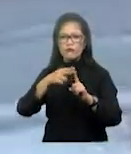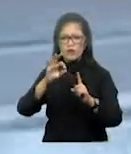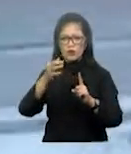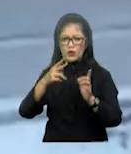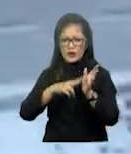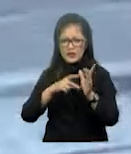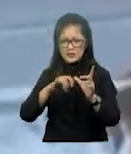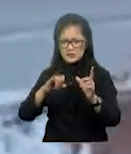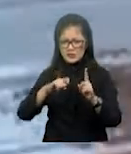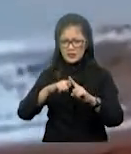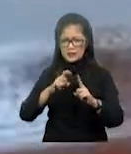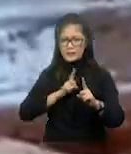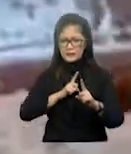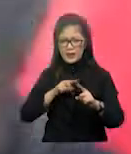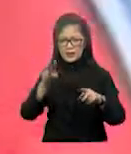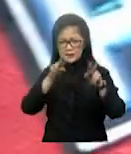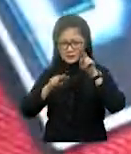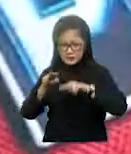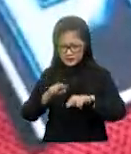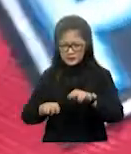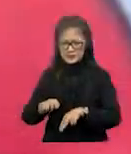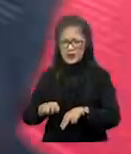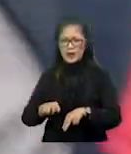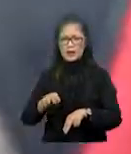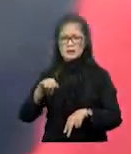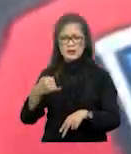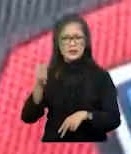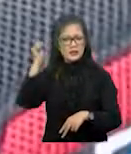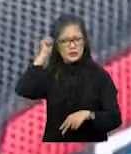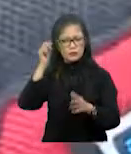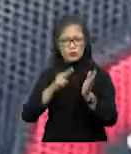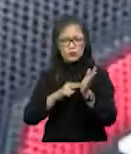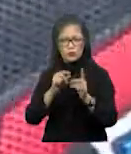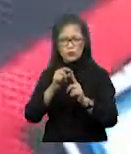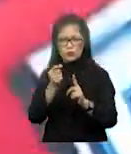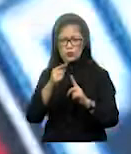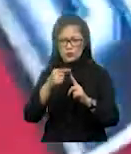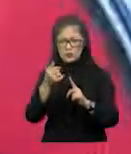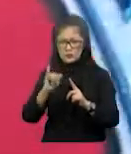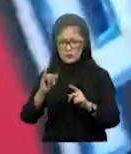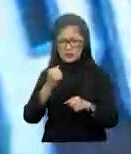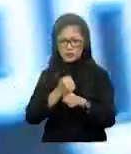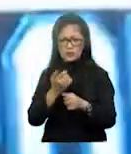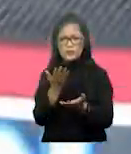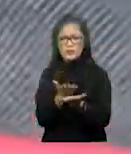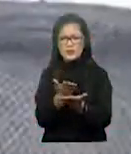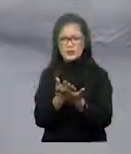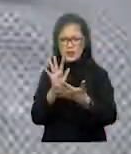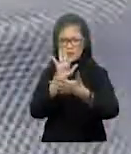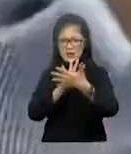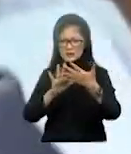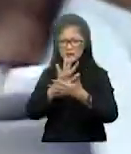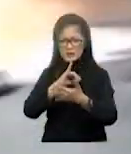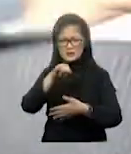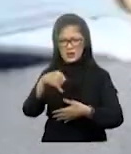Pengamat Intelijen Pertahanan dan Keamanan Nuning Kertopati meminta penyidik nantinya transparan dan objektif agar tidak menimbulkan polemik